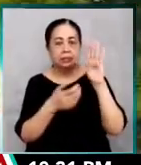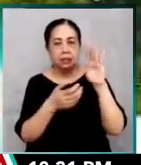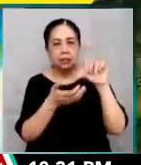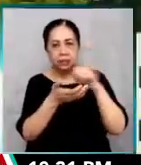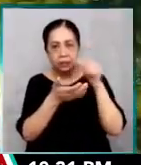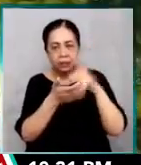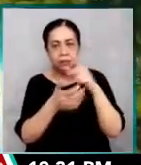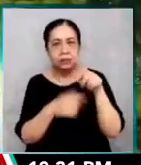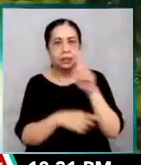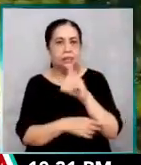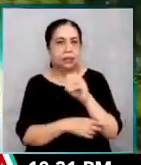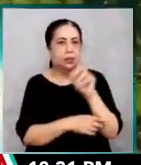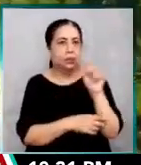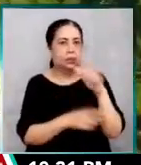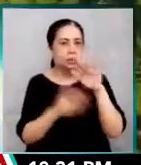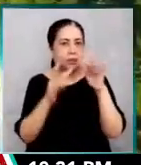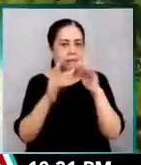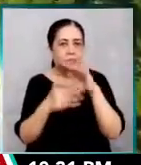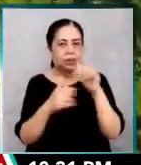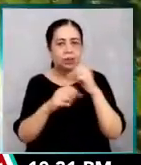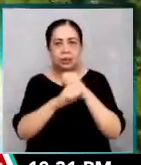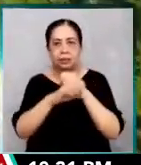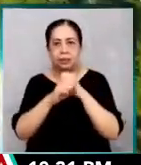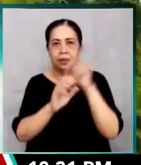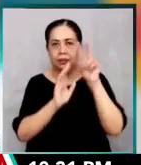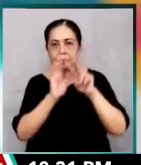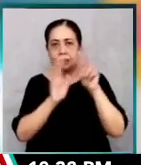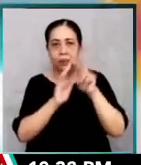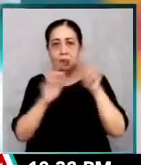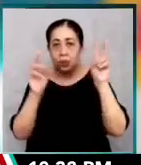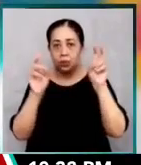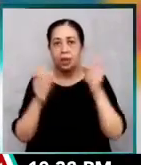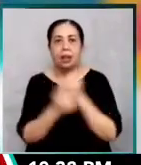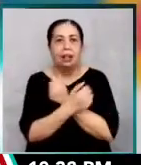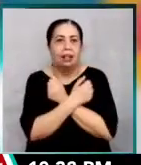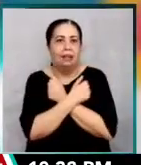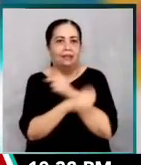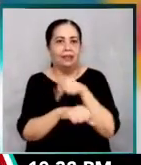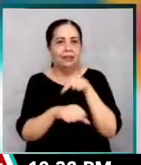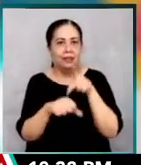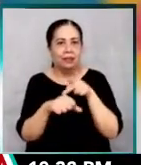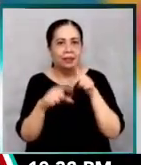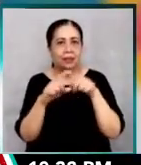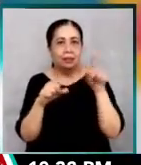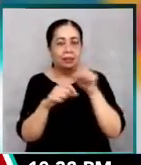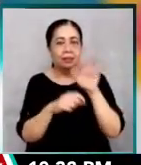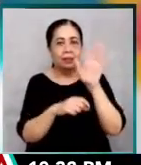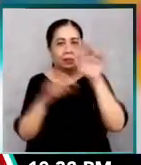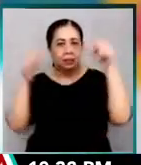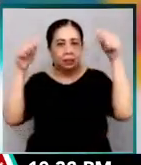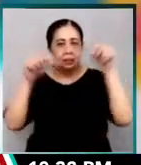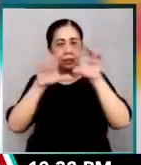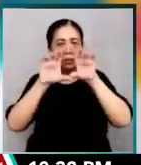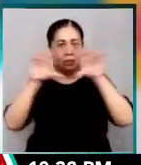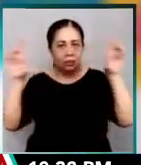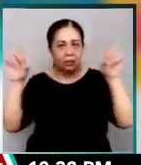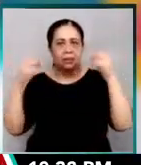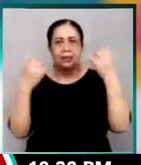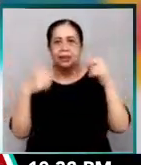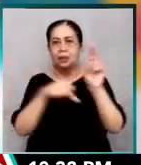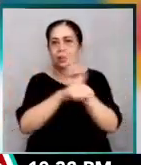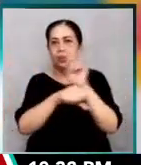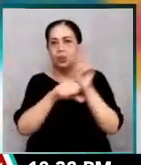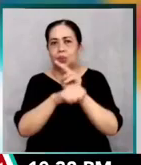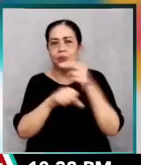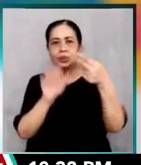of Tourism ang campaign video na Love the Philippines. Pero sa kanilang cover at display photos, ginagamit pa rin ang logo ng